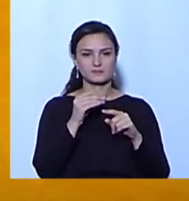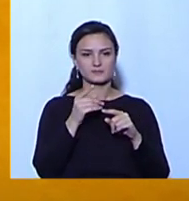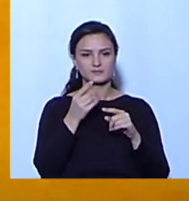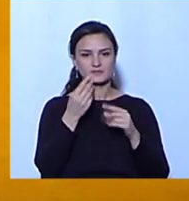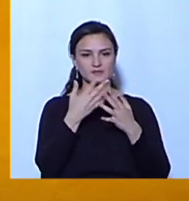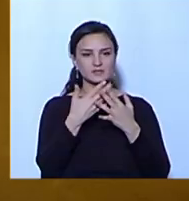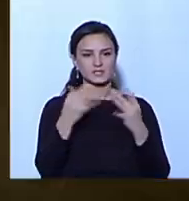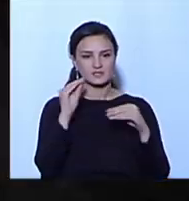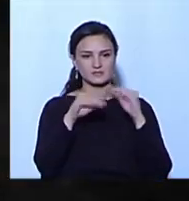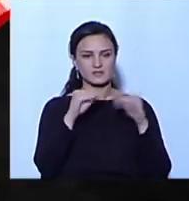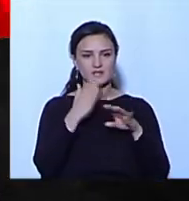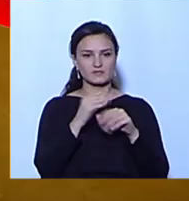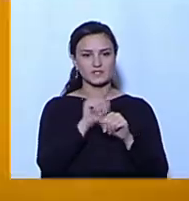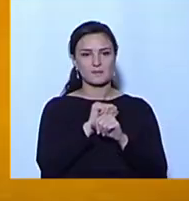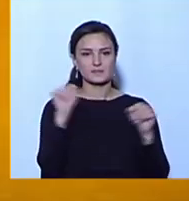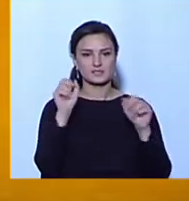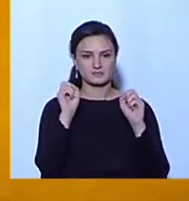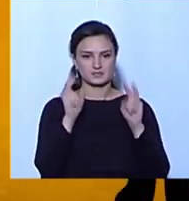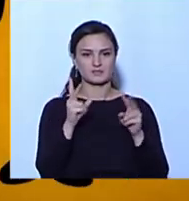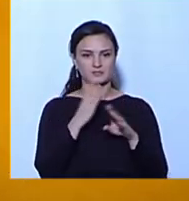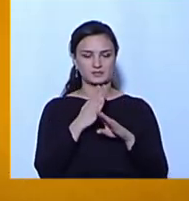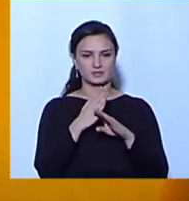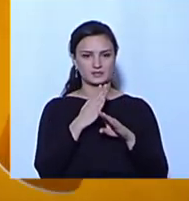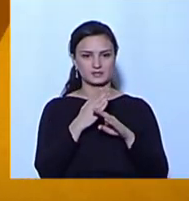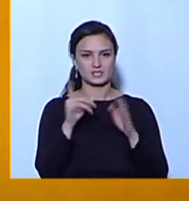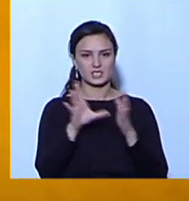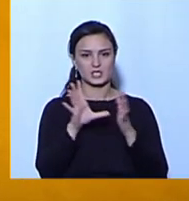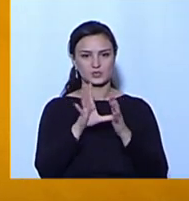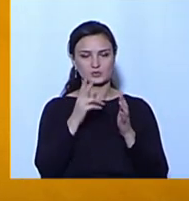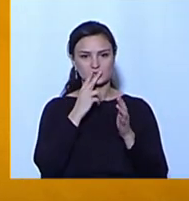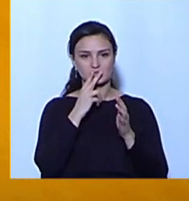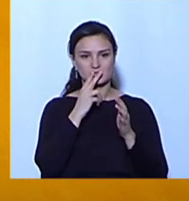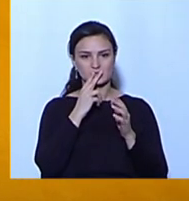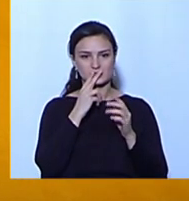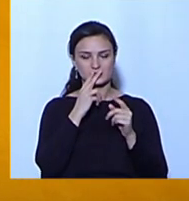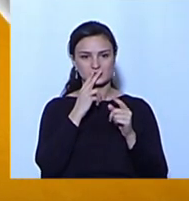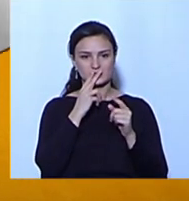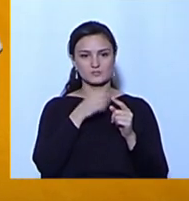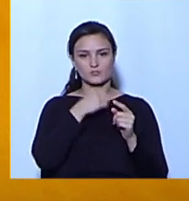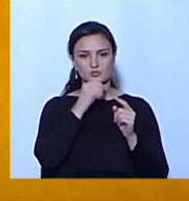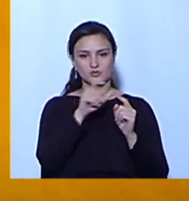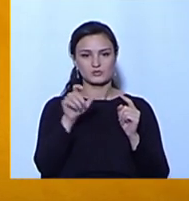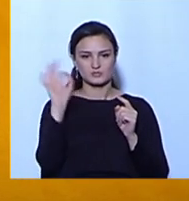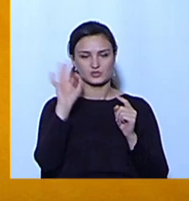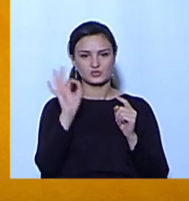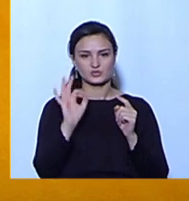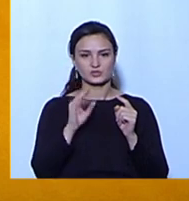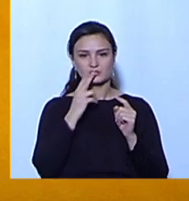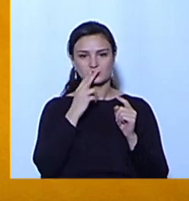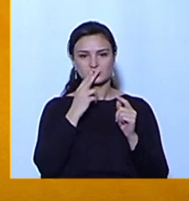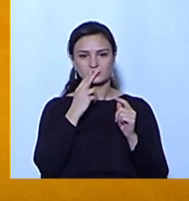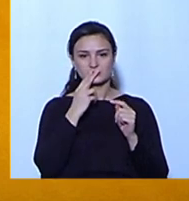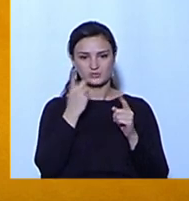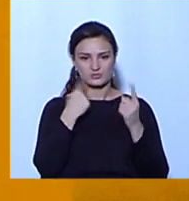დამატენიანებლები. აქვს აფეთქების საფრთხე. ელექტროსიგარეტის მომხმარებელი მოზარდები უხშირესად თამბაქოს